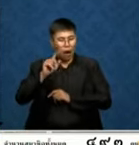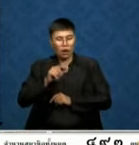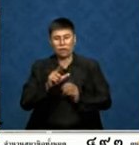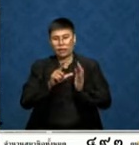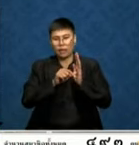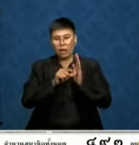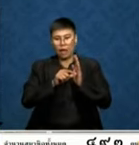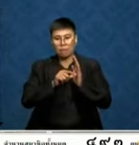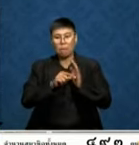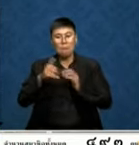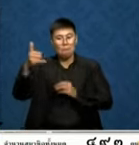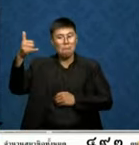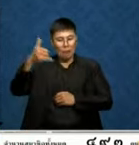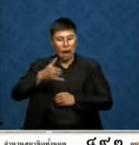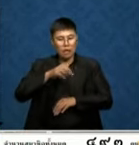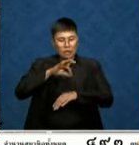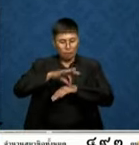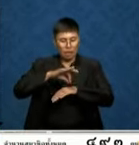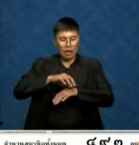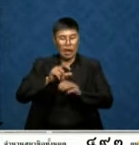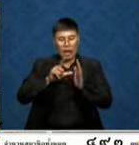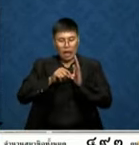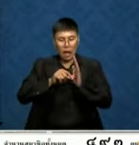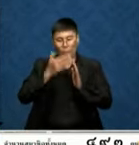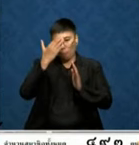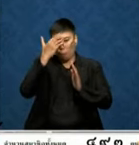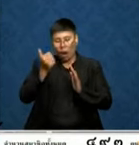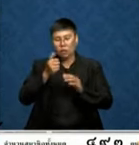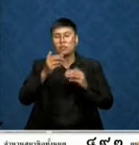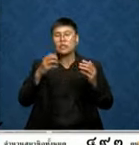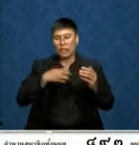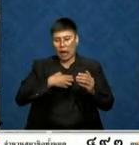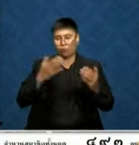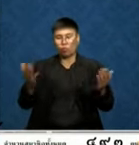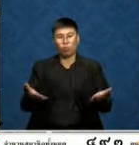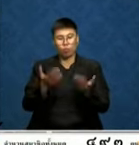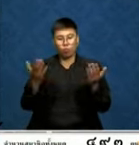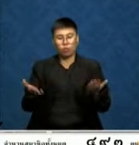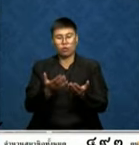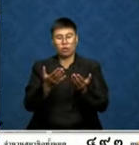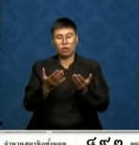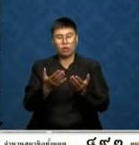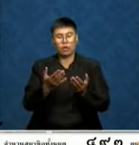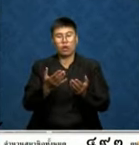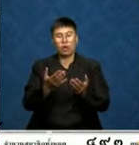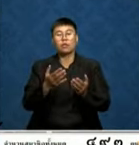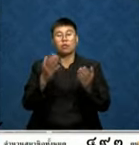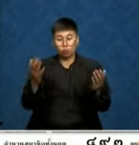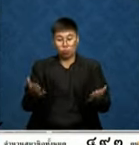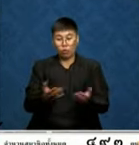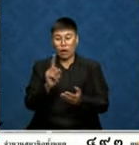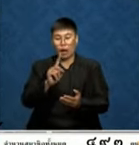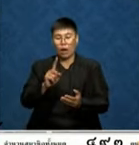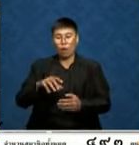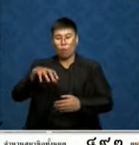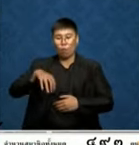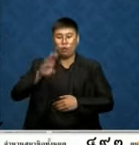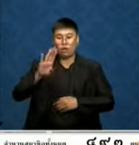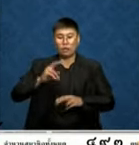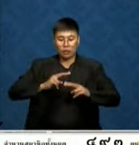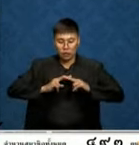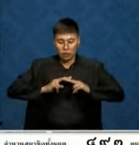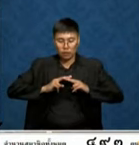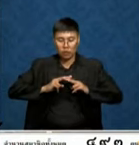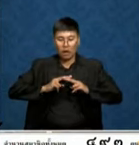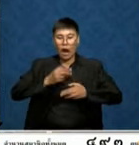การนี้ครับคือผลักดันกระบวนการในการจัดทำมาตรการส่งเสริมให้บริษัทเอกชนซื้อขาย